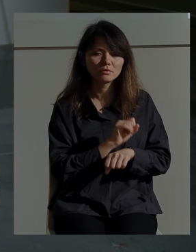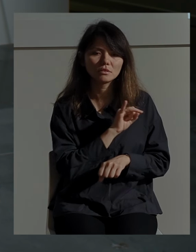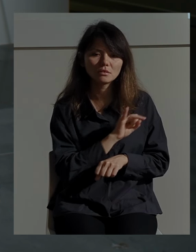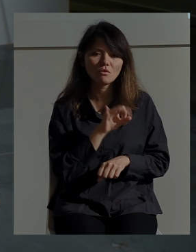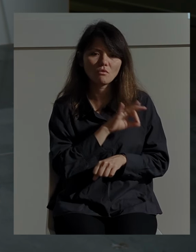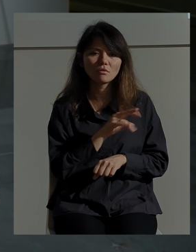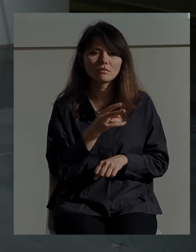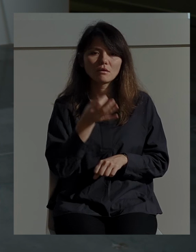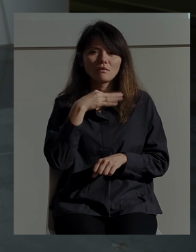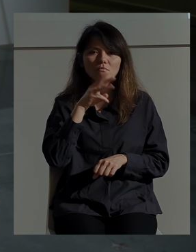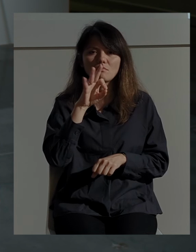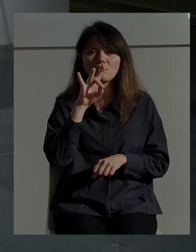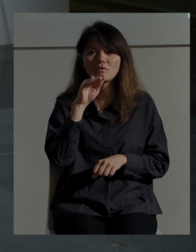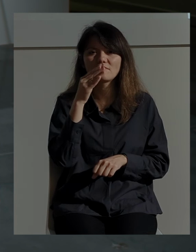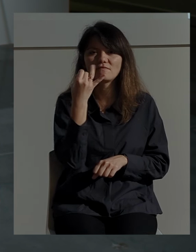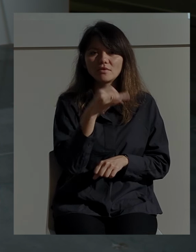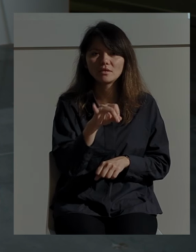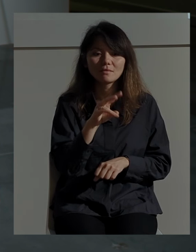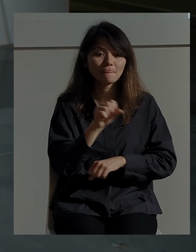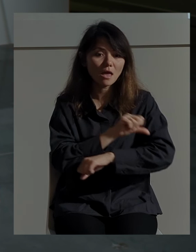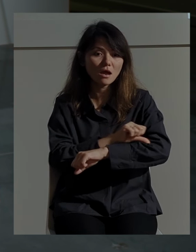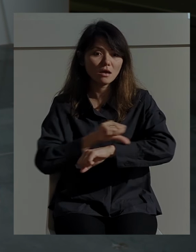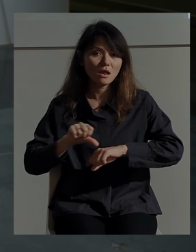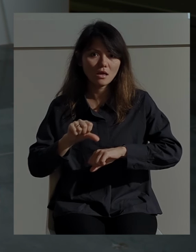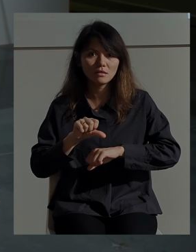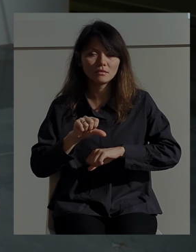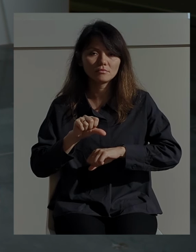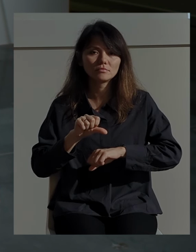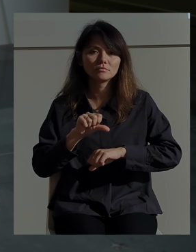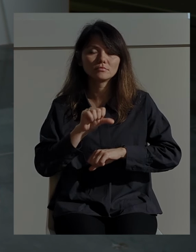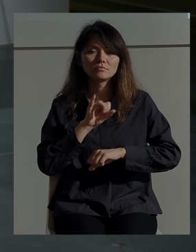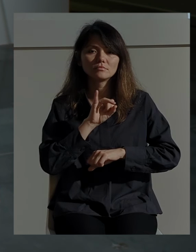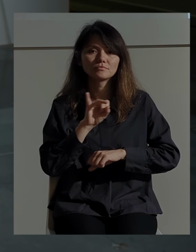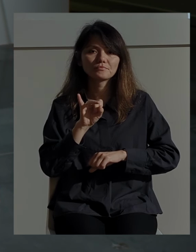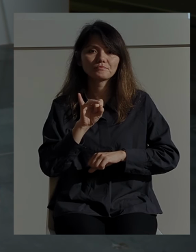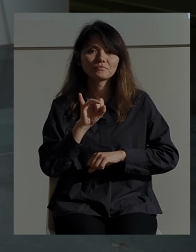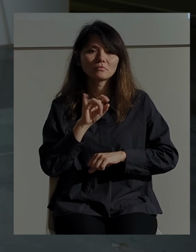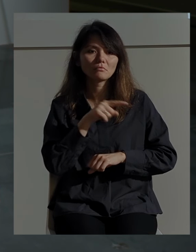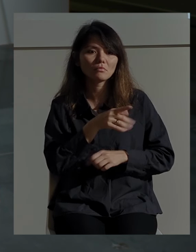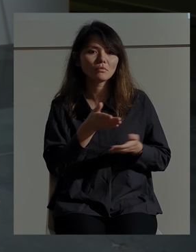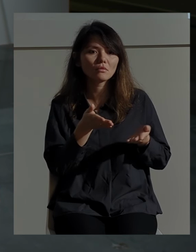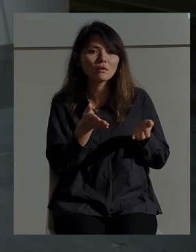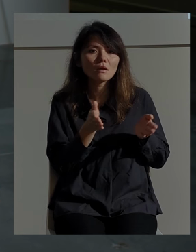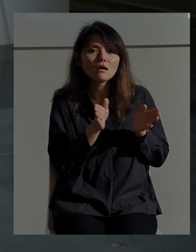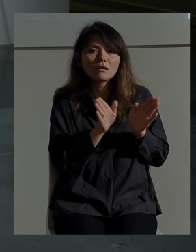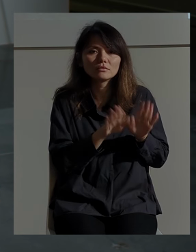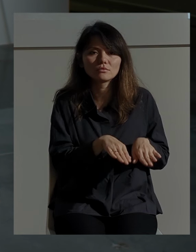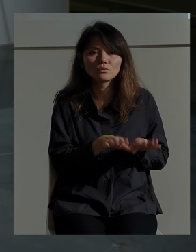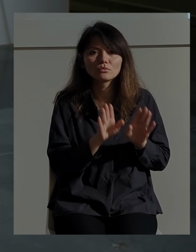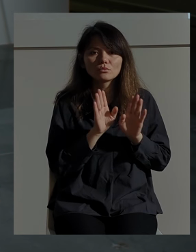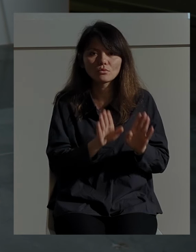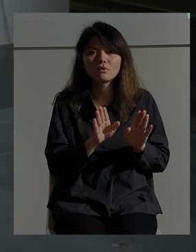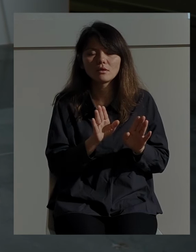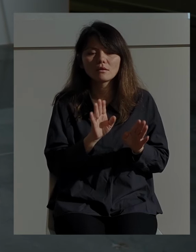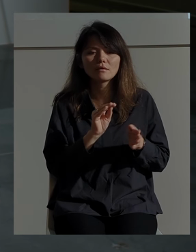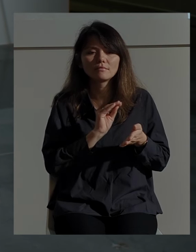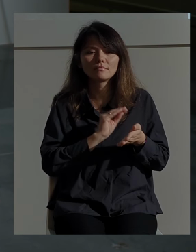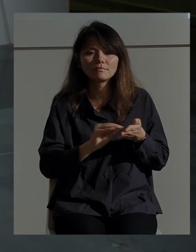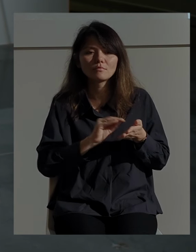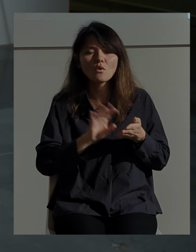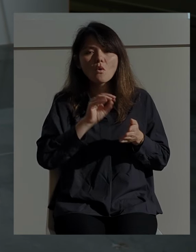морфий А на границе Вот и при нём Остаётся только его работа о